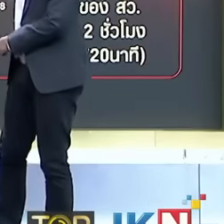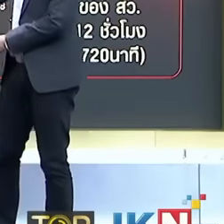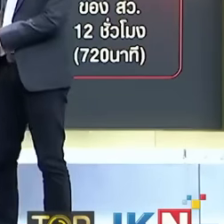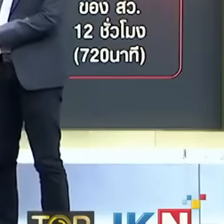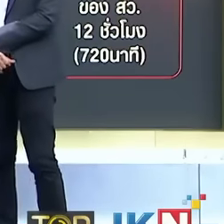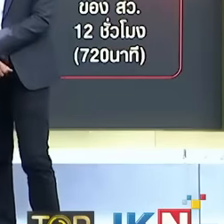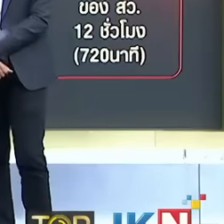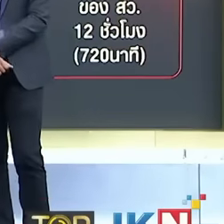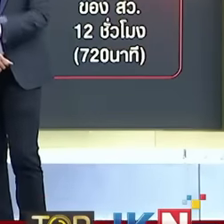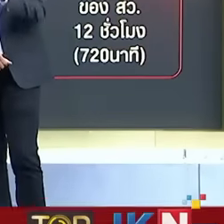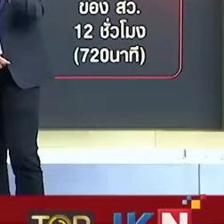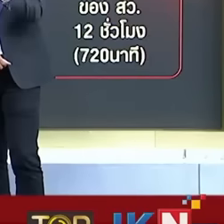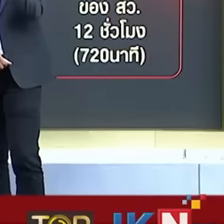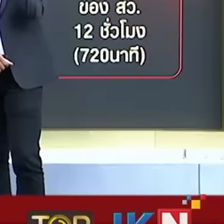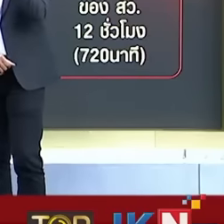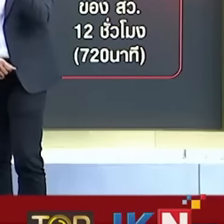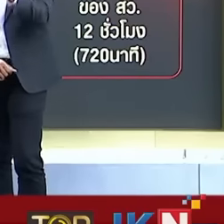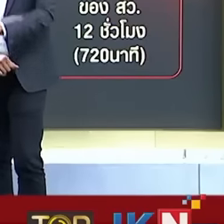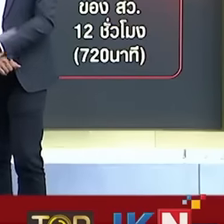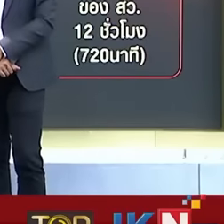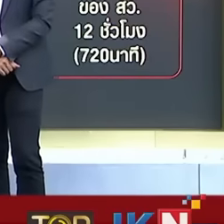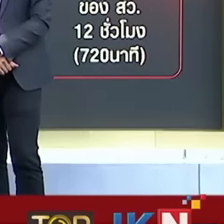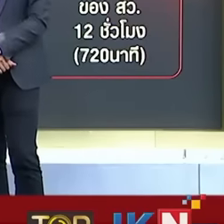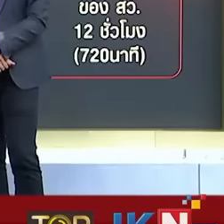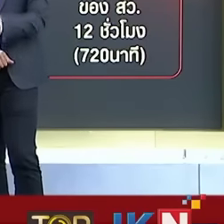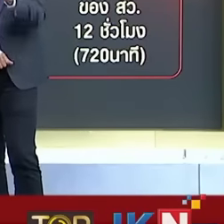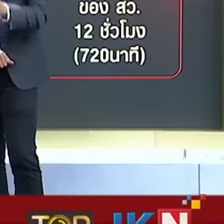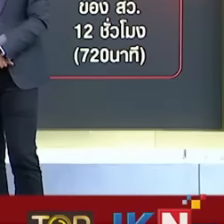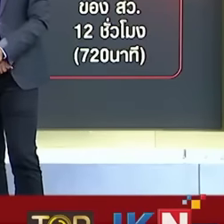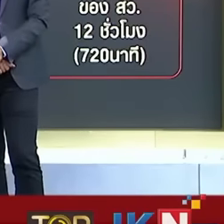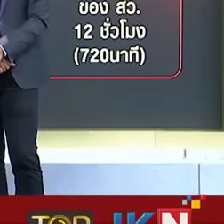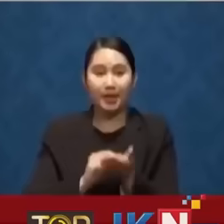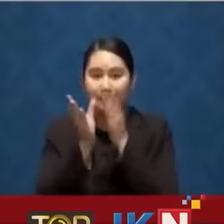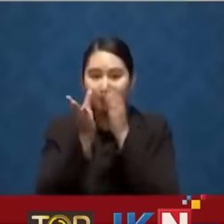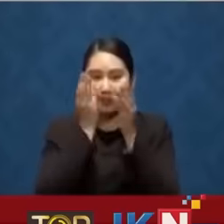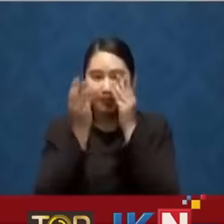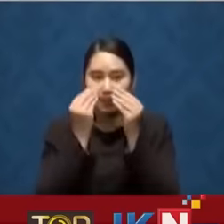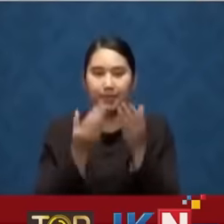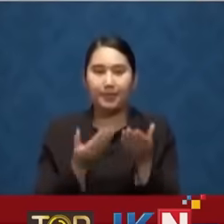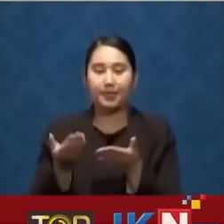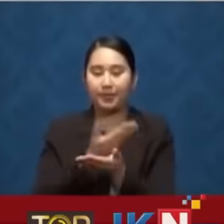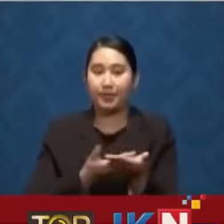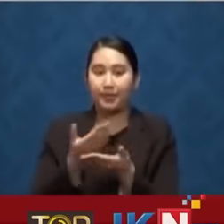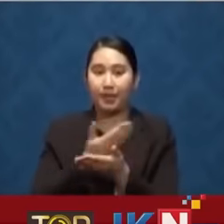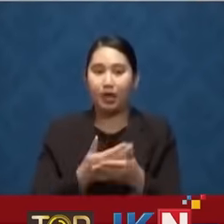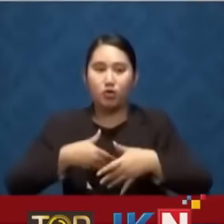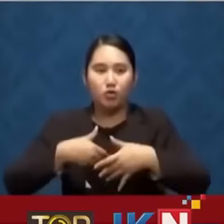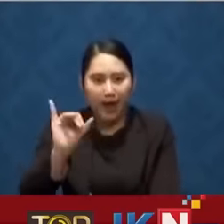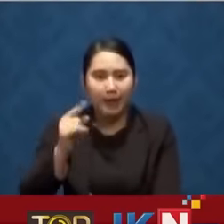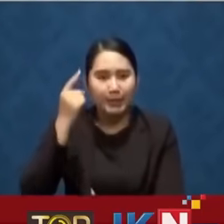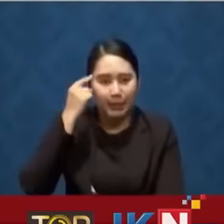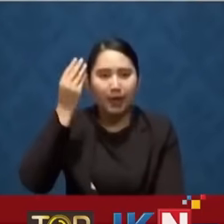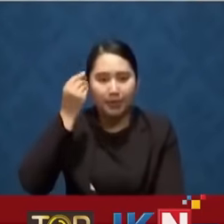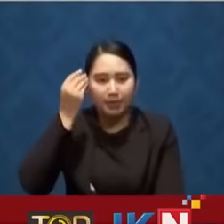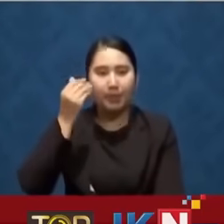13กรกฎาคม66สวท่านอภิปรายไว้อย่างไรนะเชิญครับ ก่อนที่จะออกมาชุมนุมเรียกร้อง